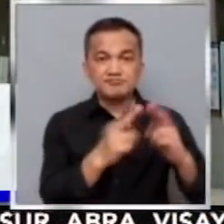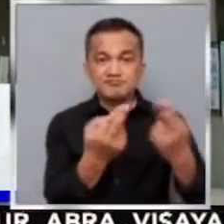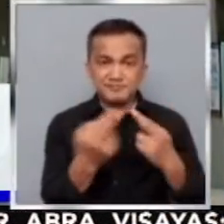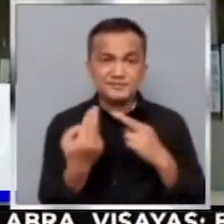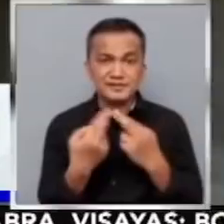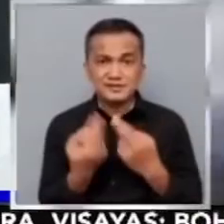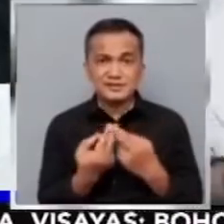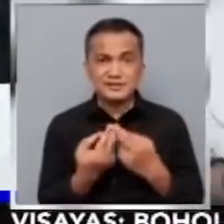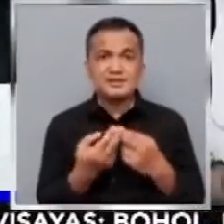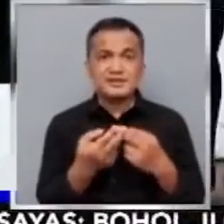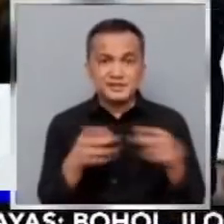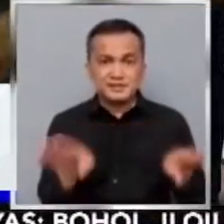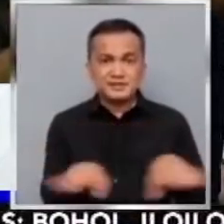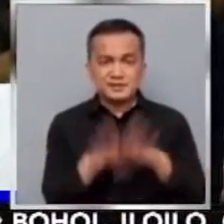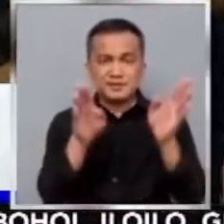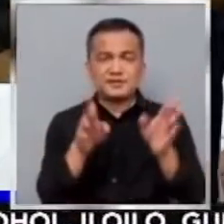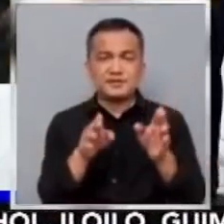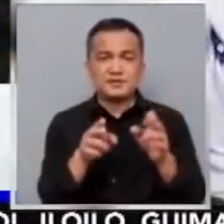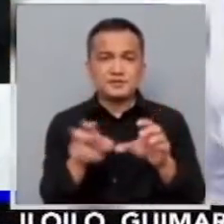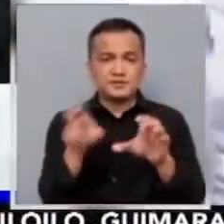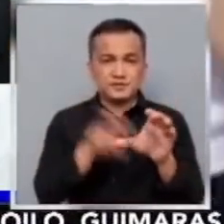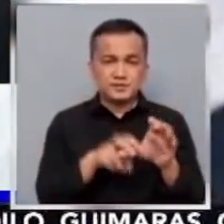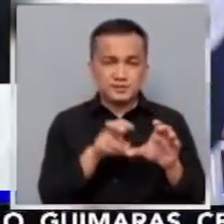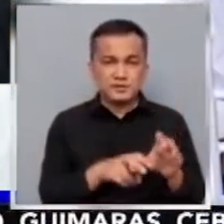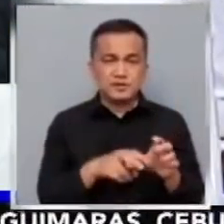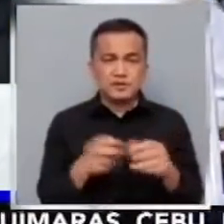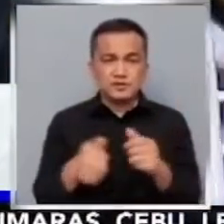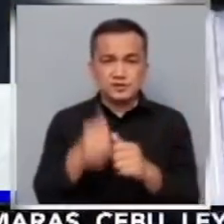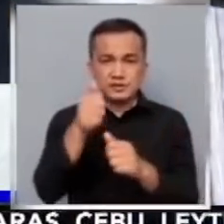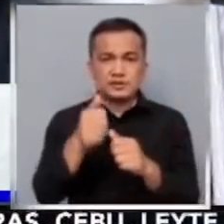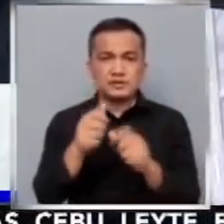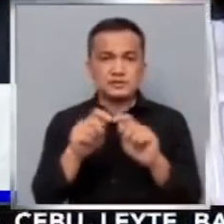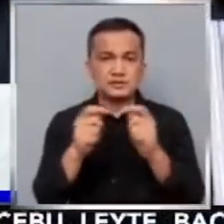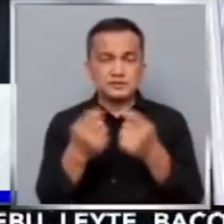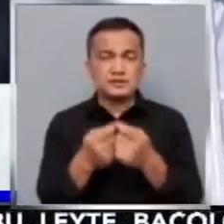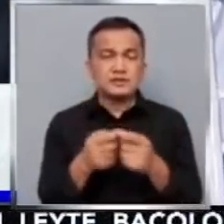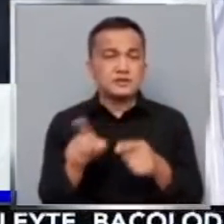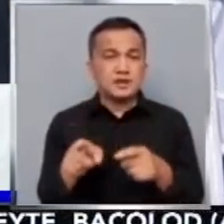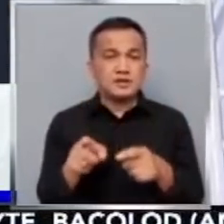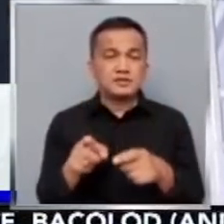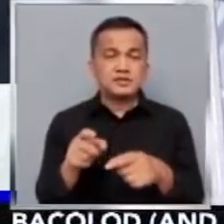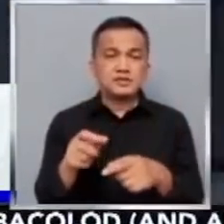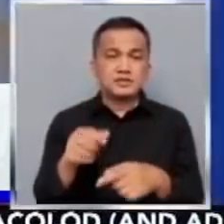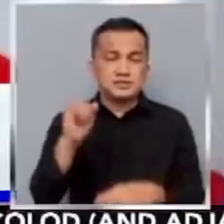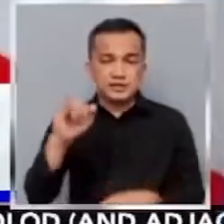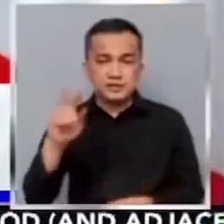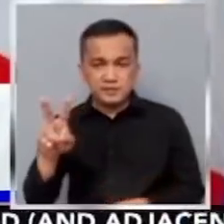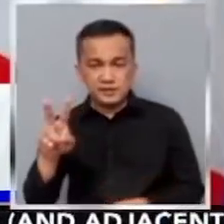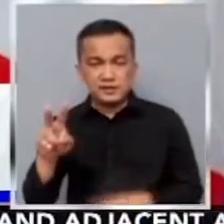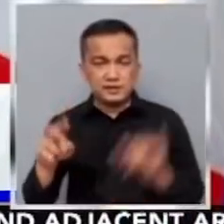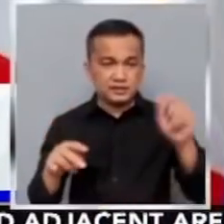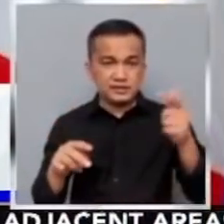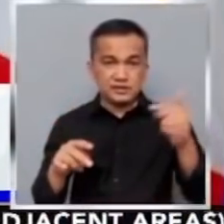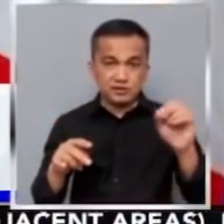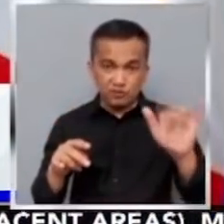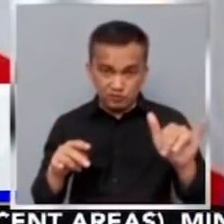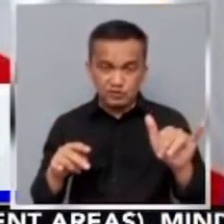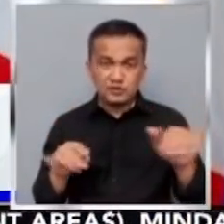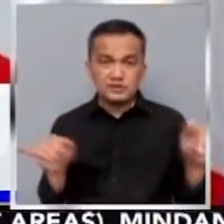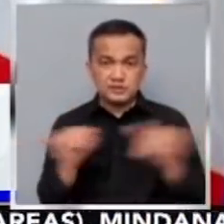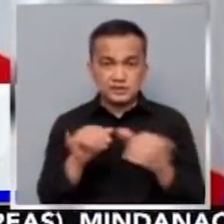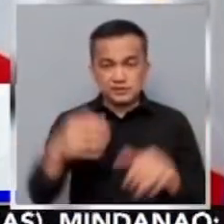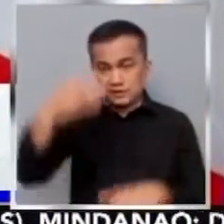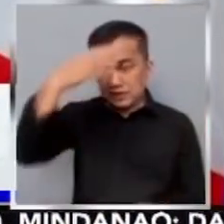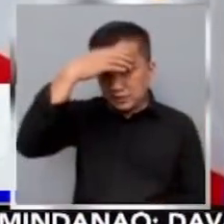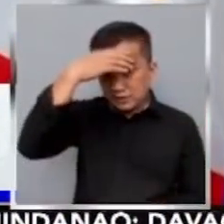sa pwesto. Parehong nasa winning circle ang magkapatid na si Jinggoy Estrada at JV Ejercito. Ganon din si Alan Peter Cayetano na